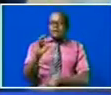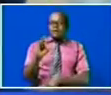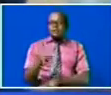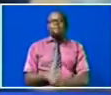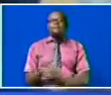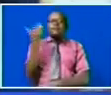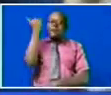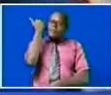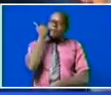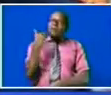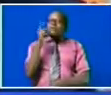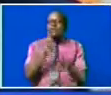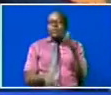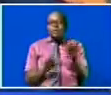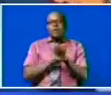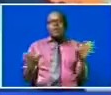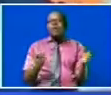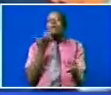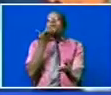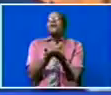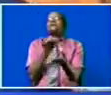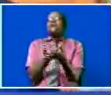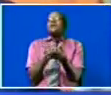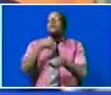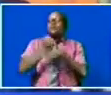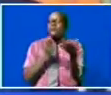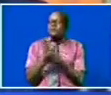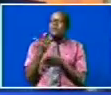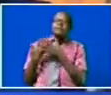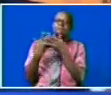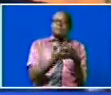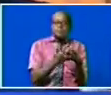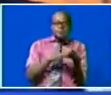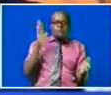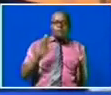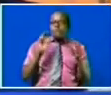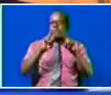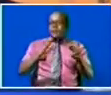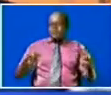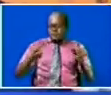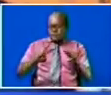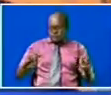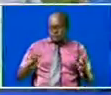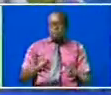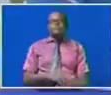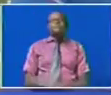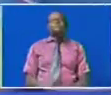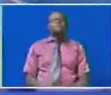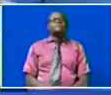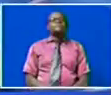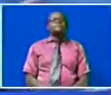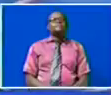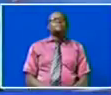Mahakama ikisema hamkuwa na shtaka mahsusi la kumfanya azuiliwe kwa uchunguzi zaidi. Shambulizi